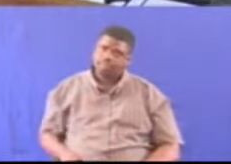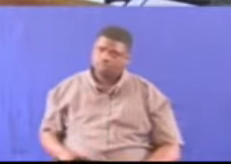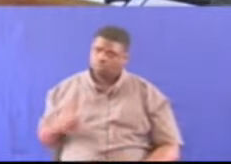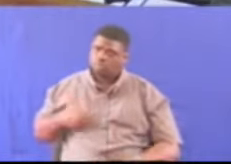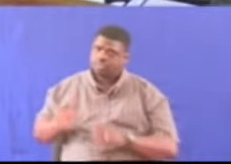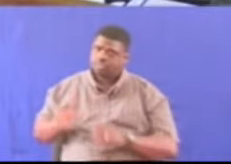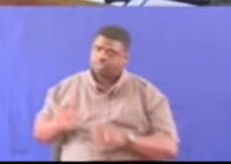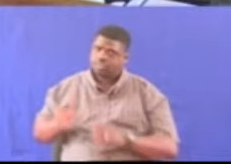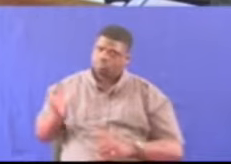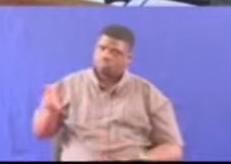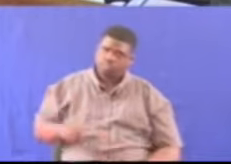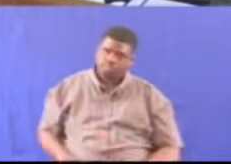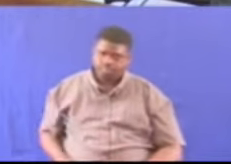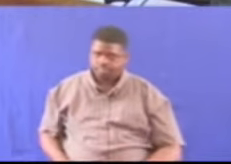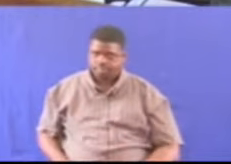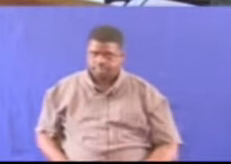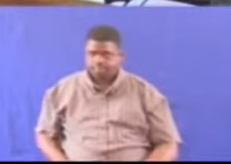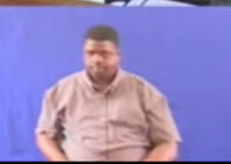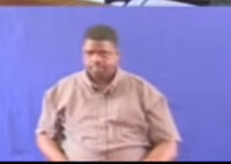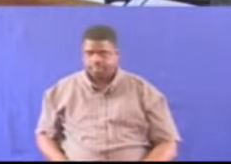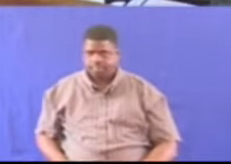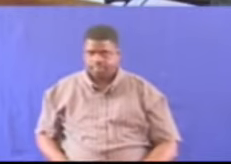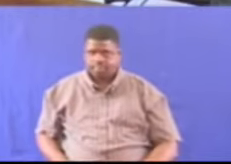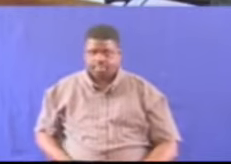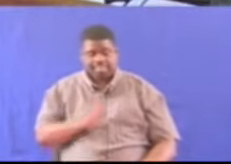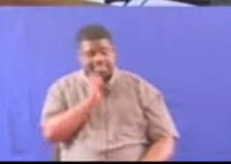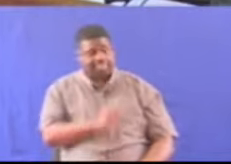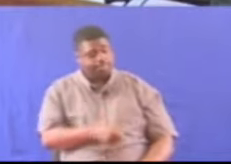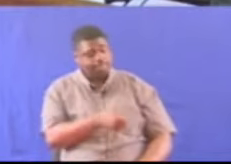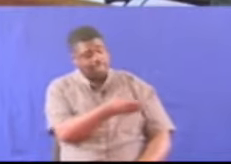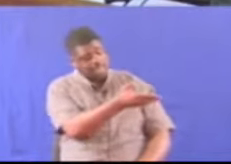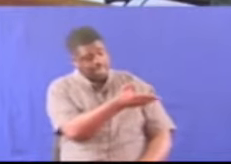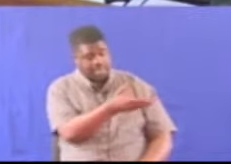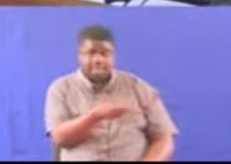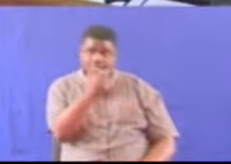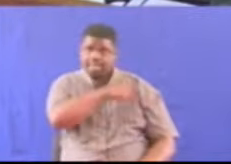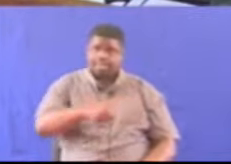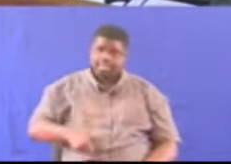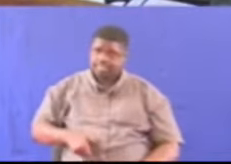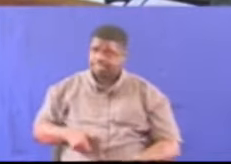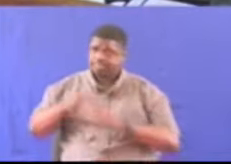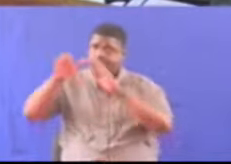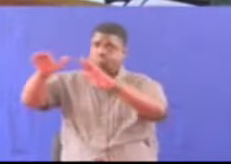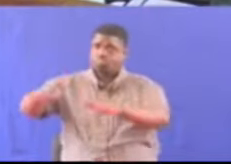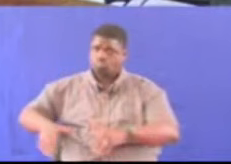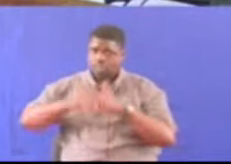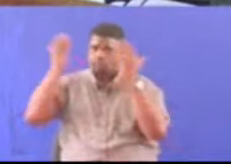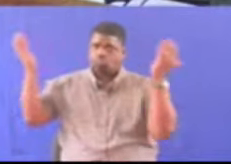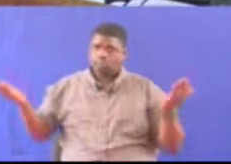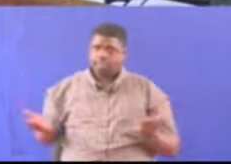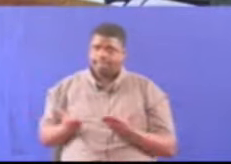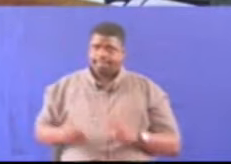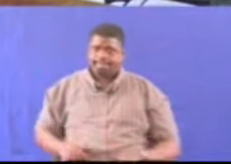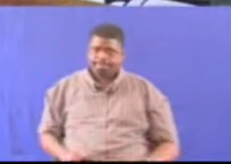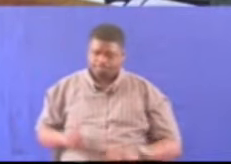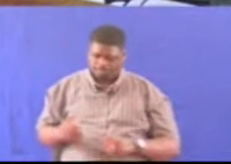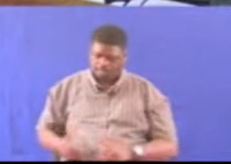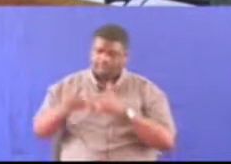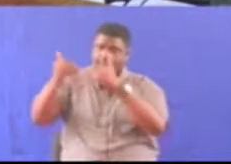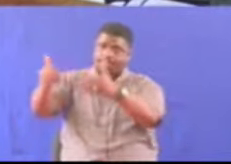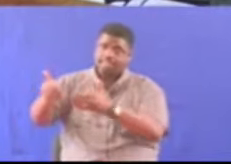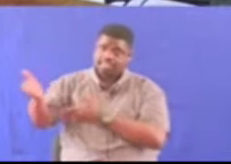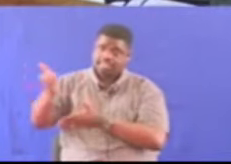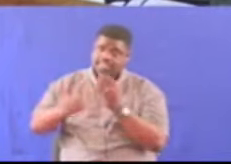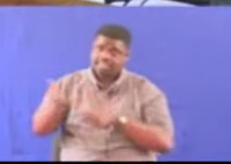Mkuu, Mheshimiwa Spika na Rais wa Umoja wa Mabunge Duniani, mbele yako ni sehemu